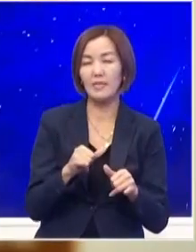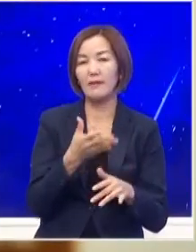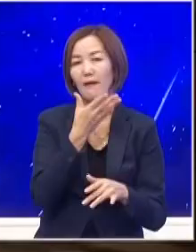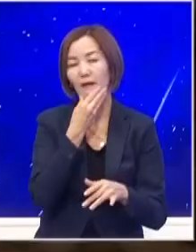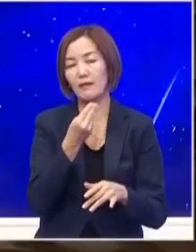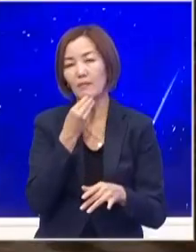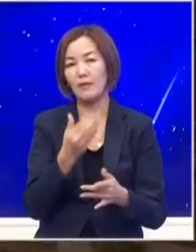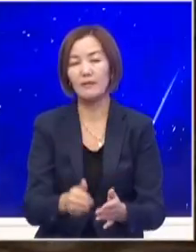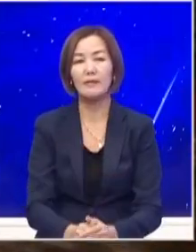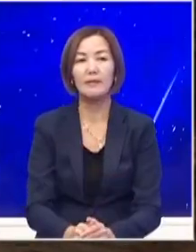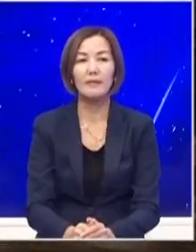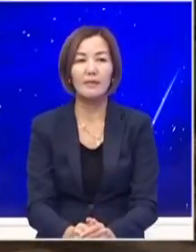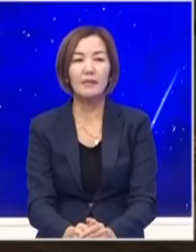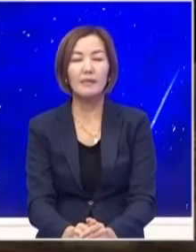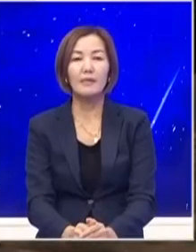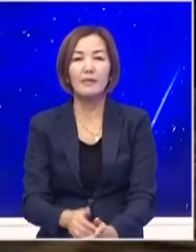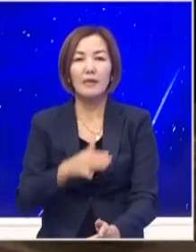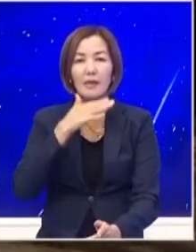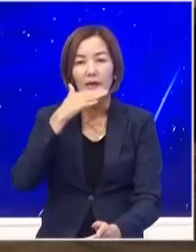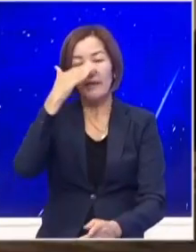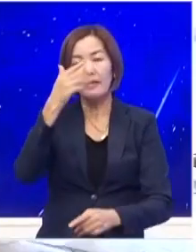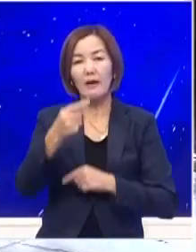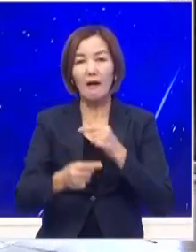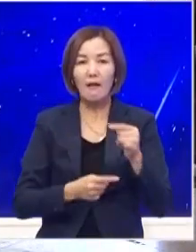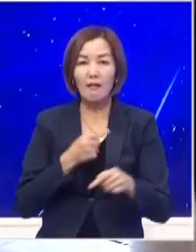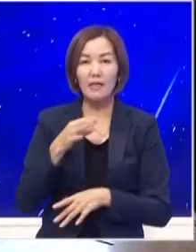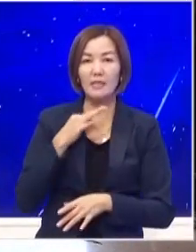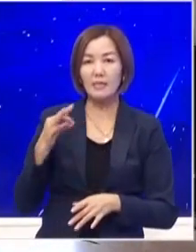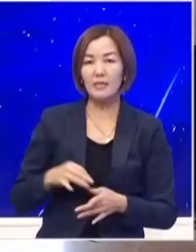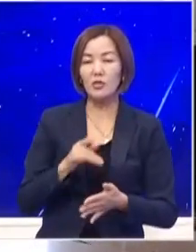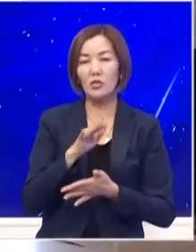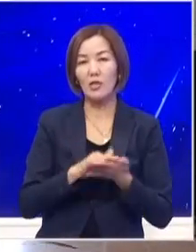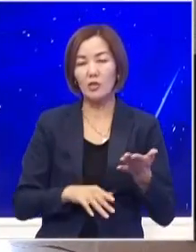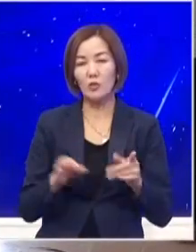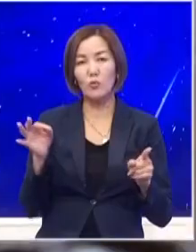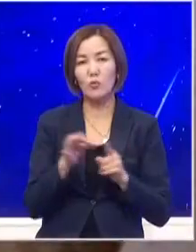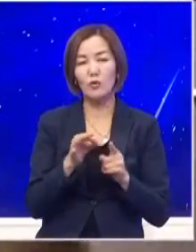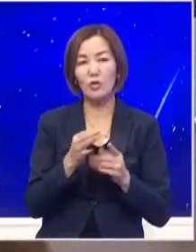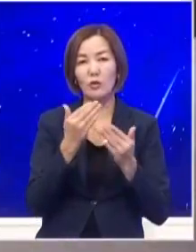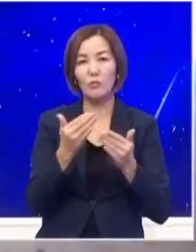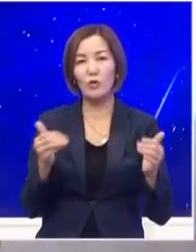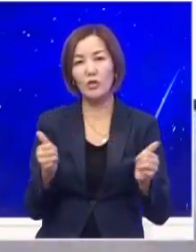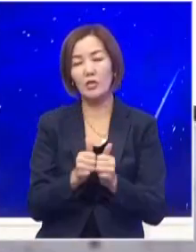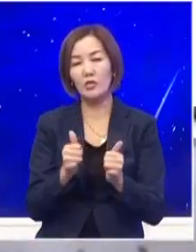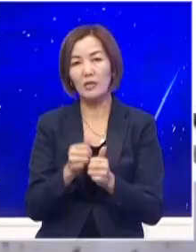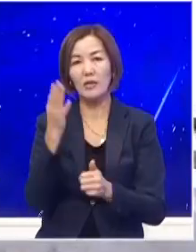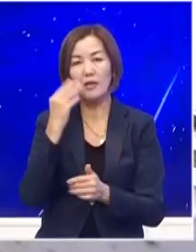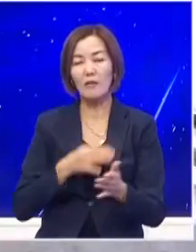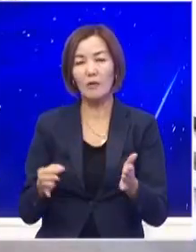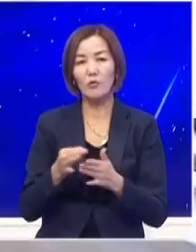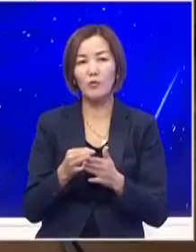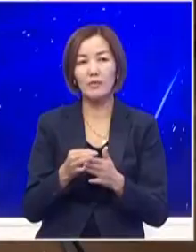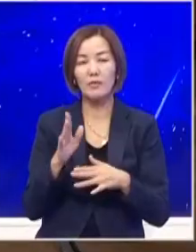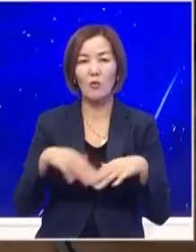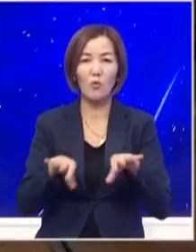өзім. Әкеден қалған өнерді ұлы ары қарай жалғастыруды көздейді. Болашақта мұражай жанынан Алматы облысындағы